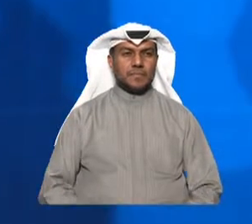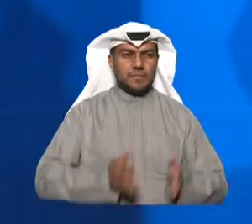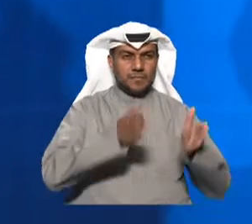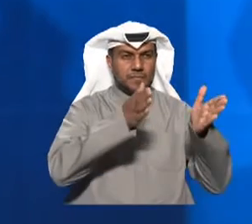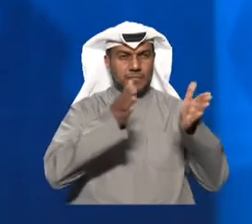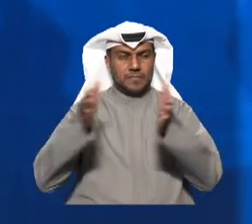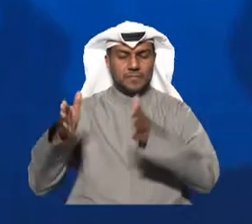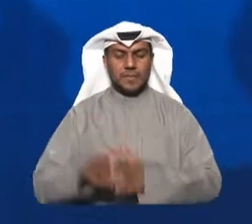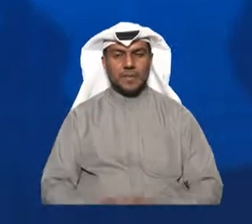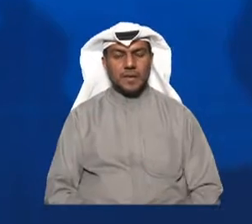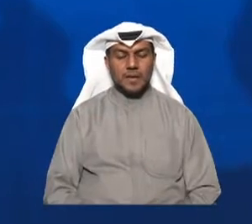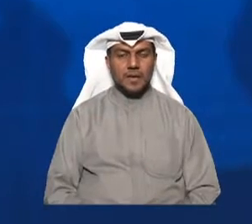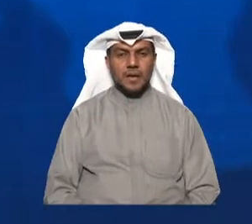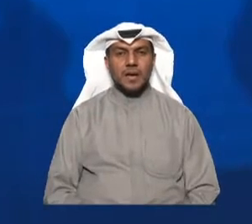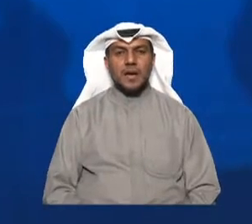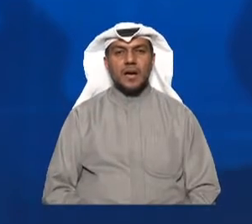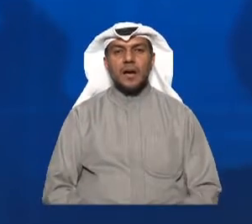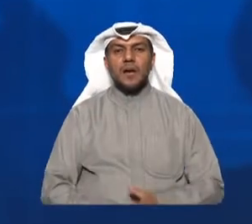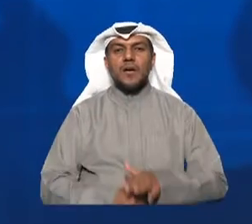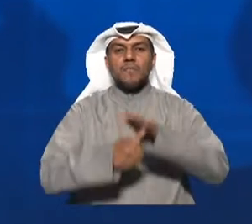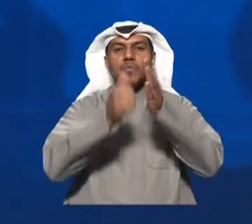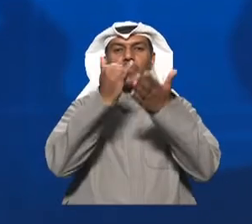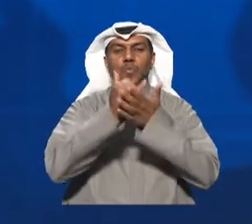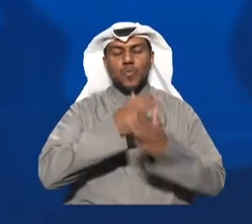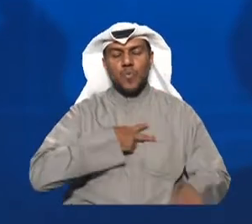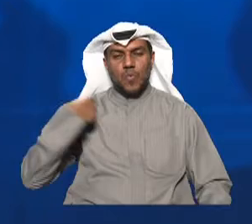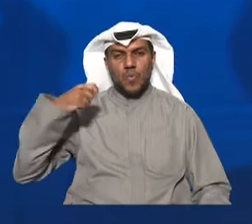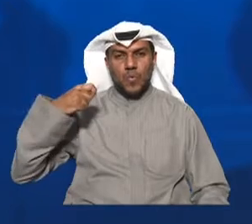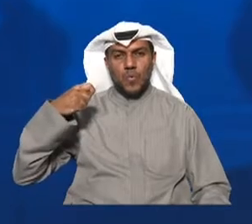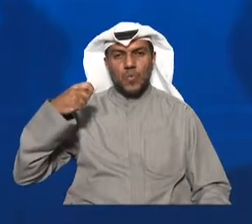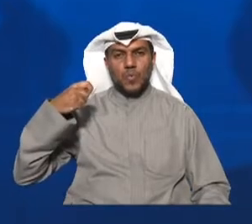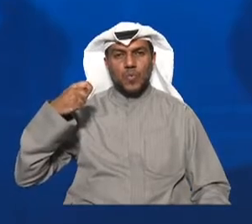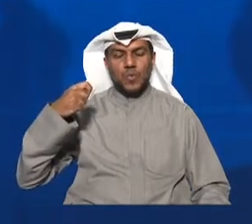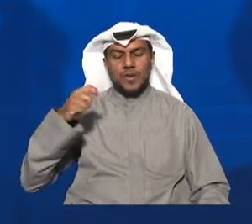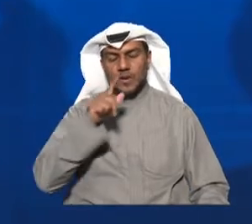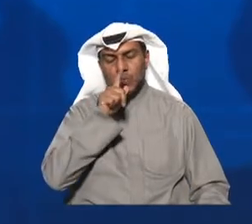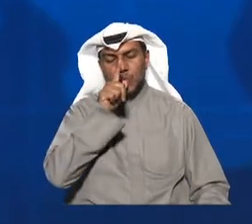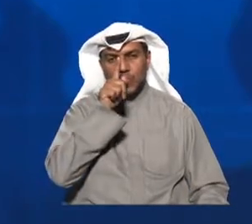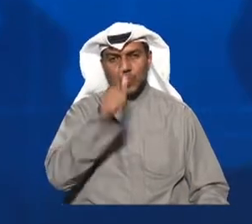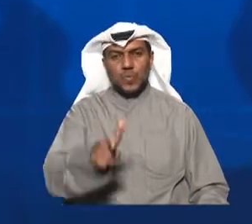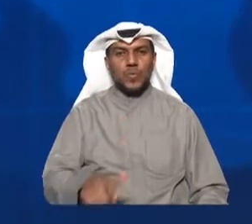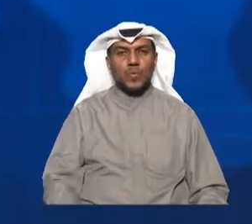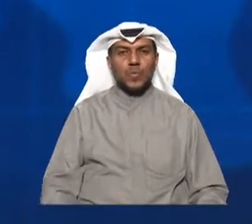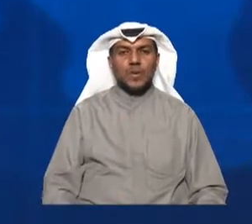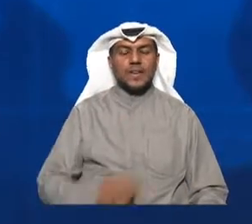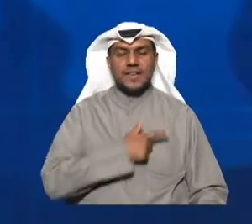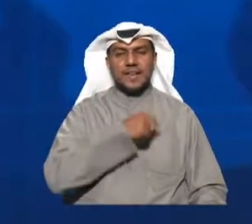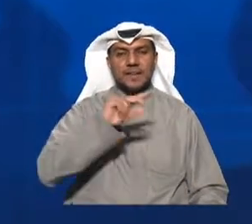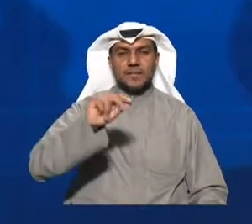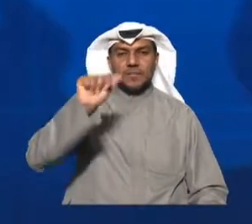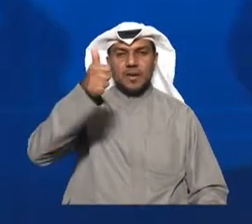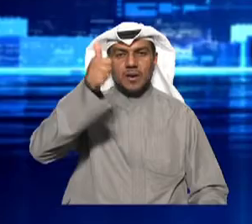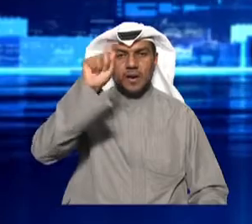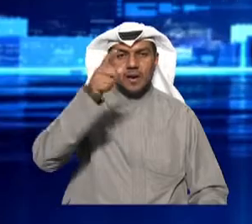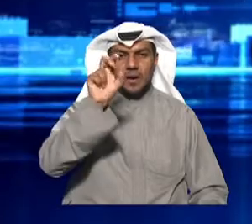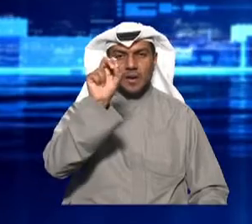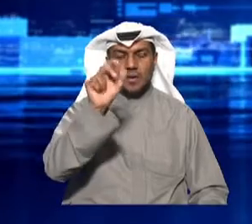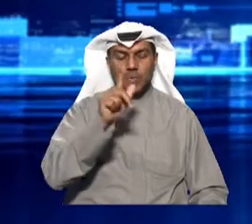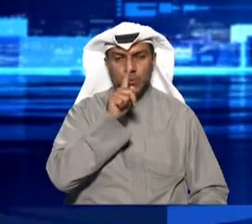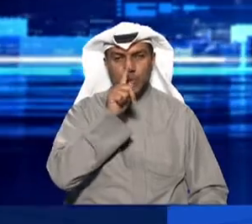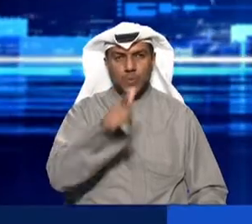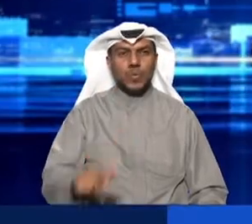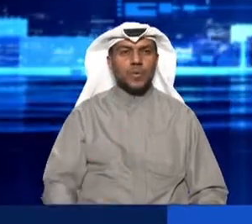أعلن رئيس مركز التواصل الحكومي والناطق الرسمي باسم الحكومة طارق المزرم اليوم صدور مرسوم